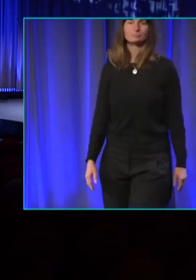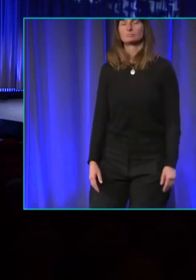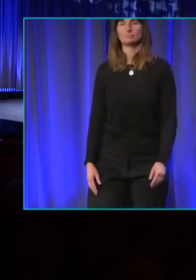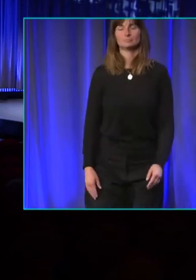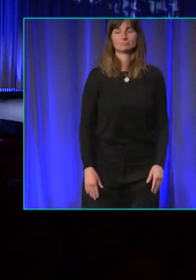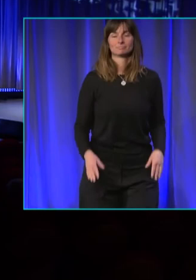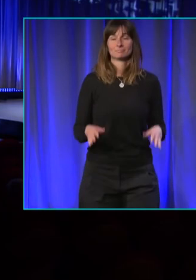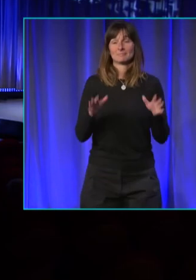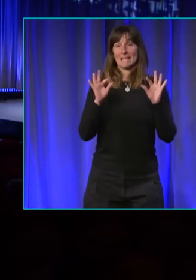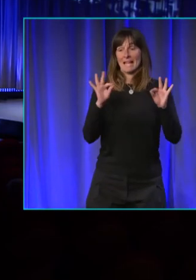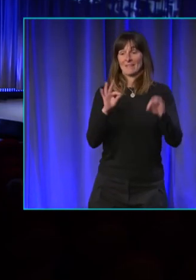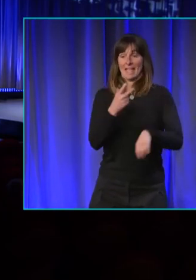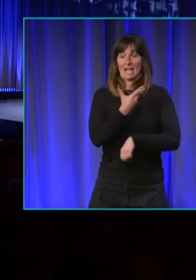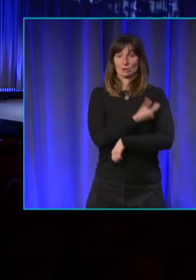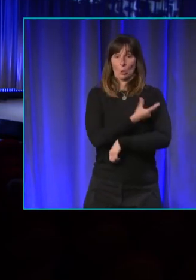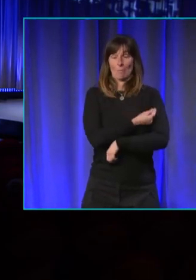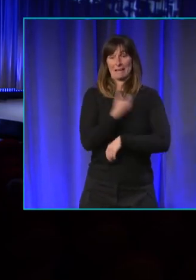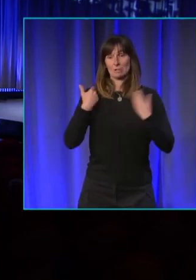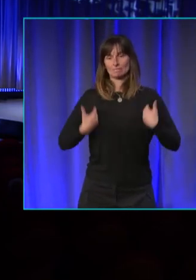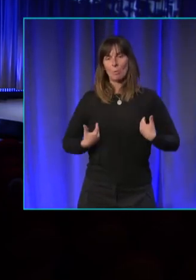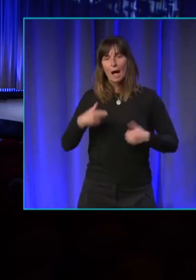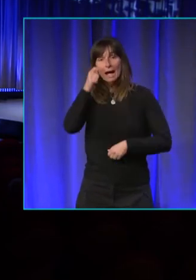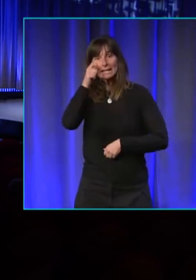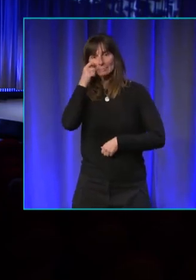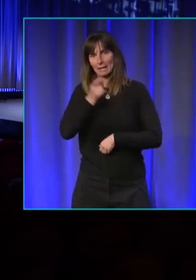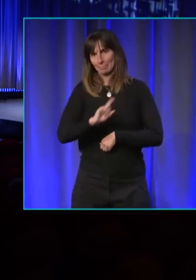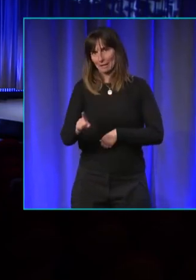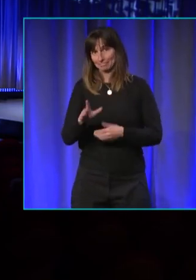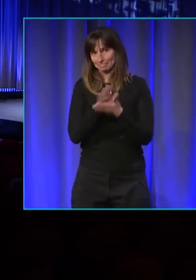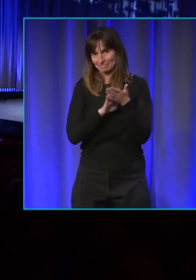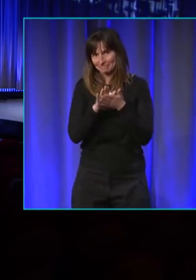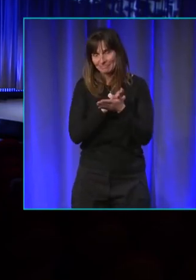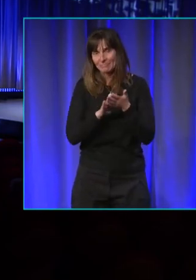Alors le dopage, je ne suis pas un spécialiste du dopage, hein. Loin de là. Hein. Donc le dopage,